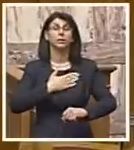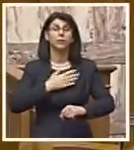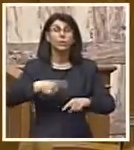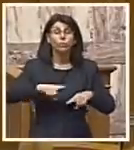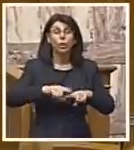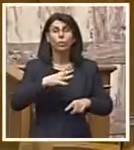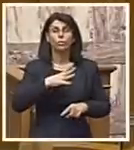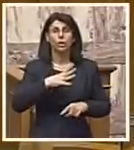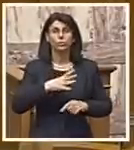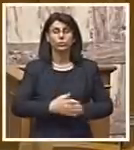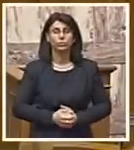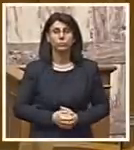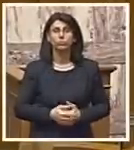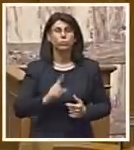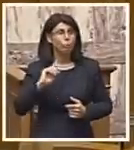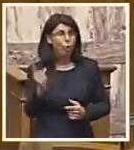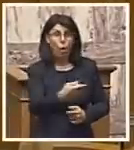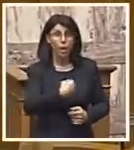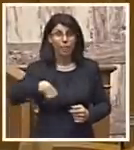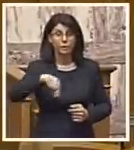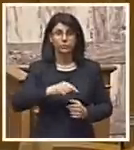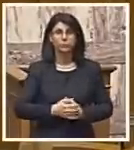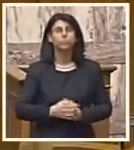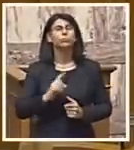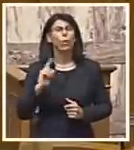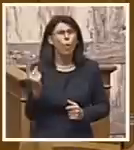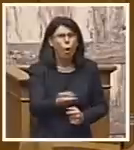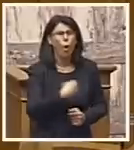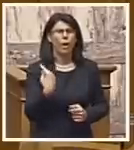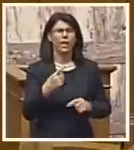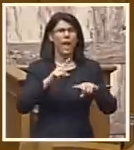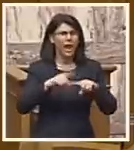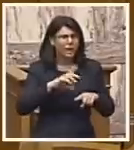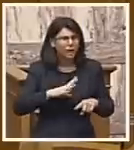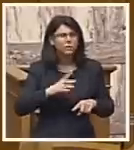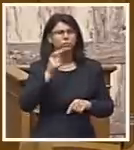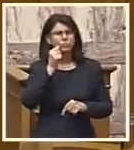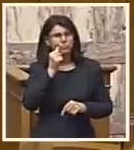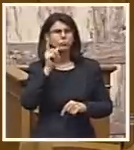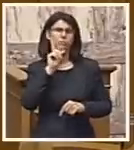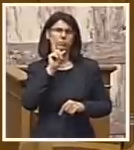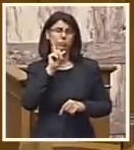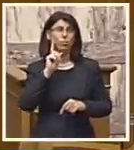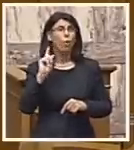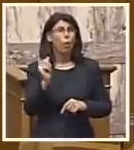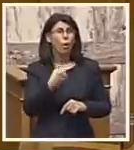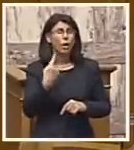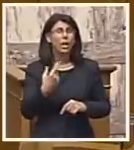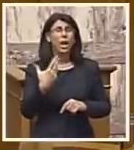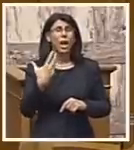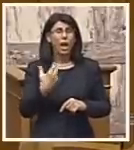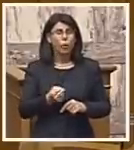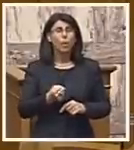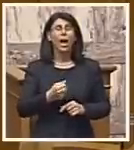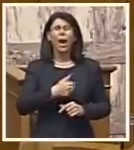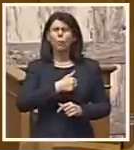λαού. Όλοι εμείς, όλοι οι Έλληνες και Ελληνίδες, έχουμε και το αποκλειστικό